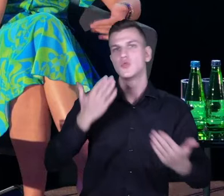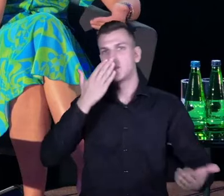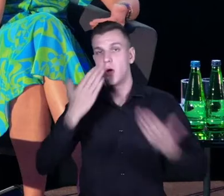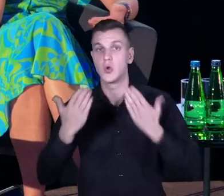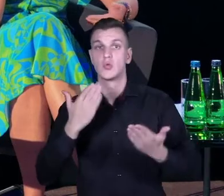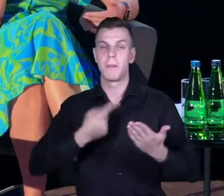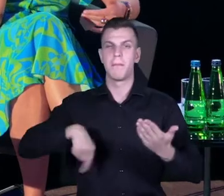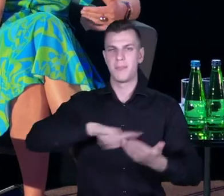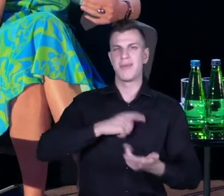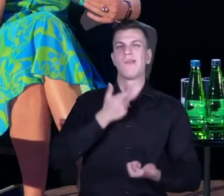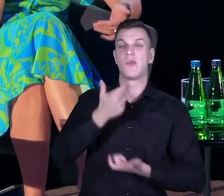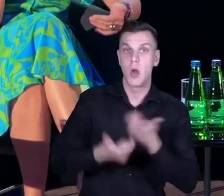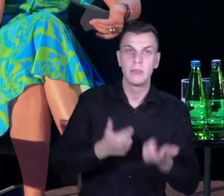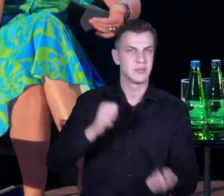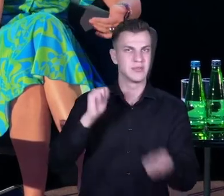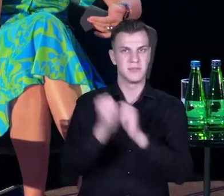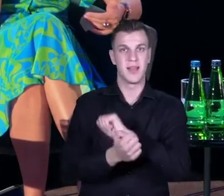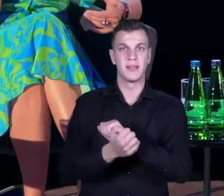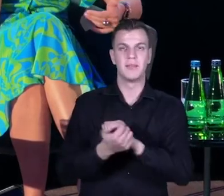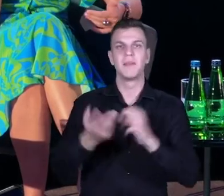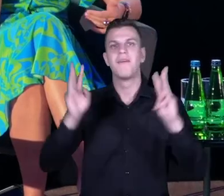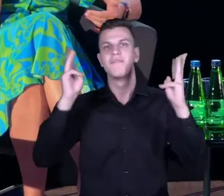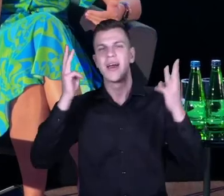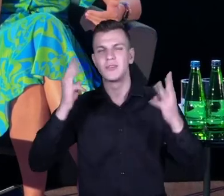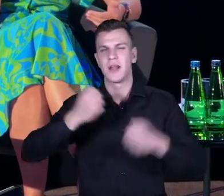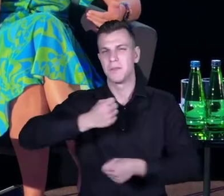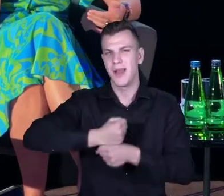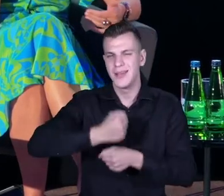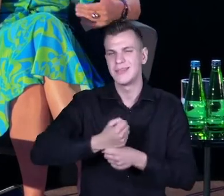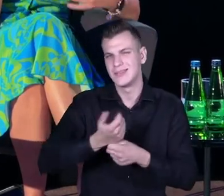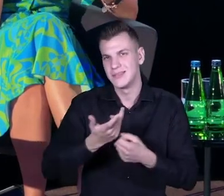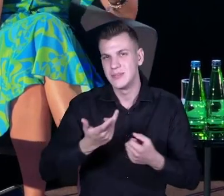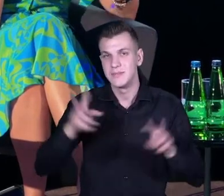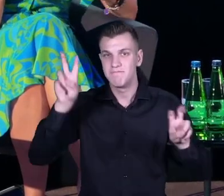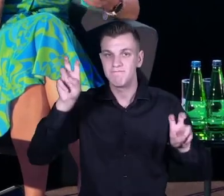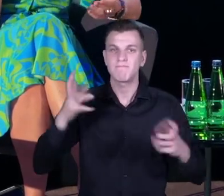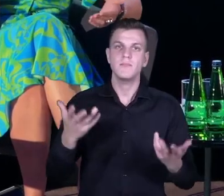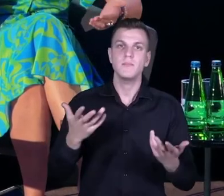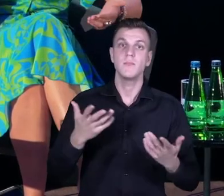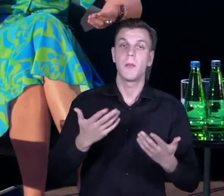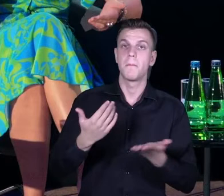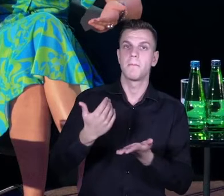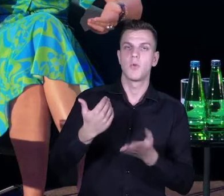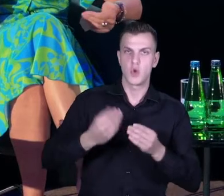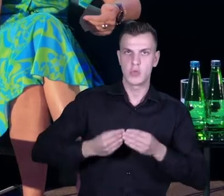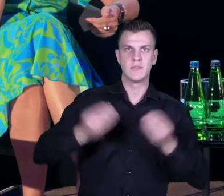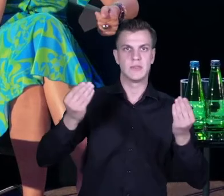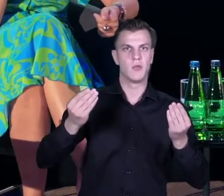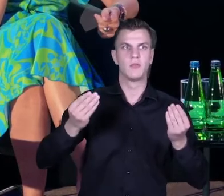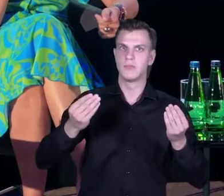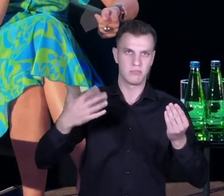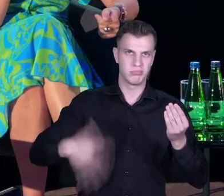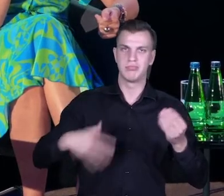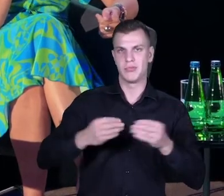się posługiwaliśmy, w warsztat pracy, który był, no jakby rozwinął nam się dużo, dużo